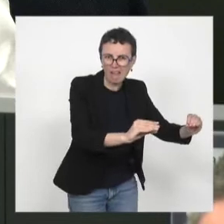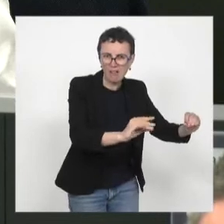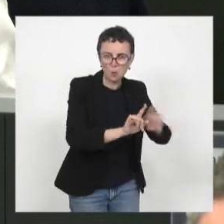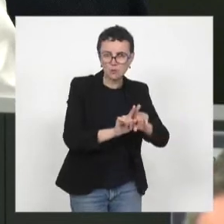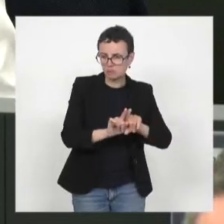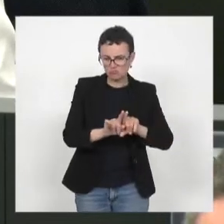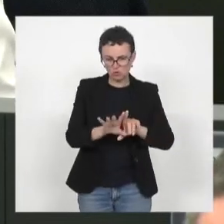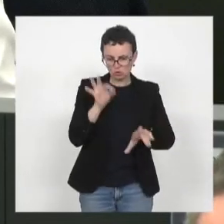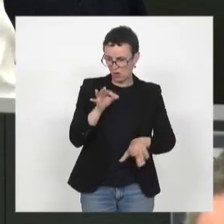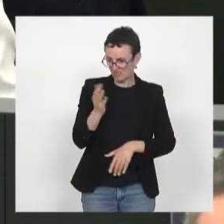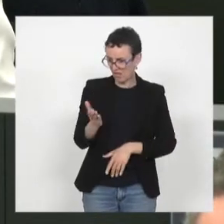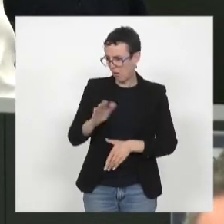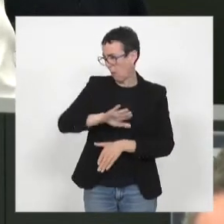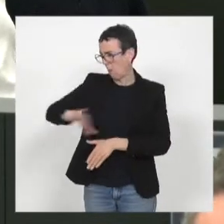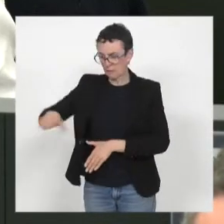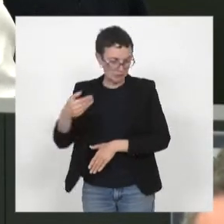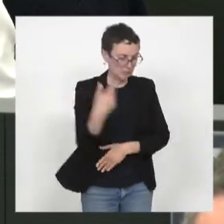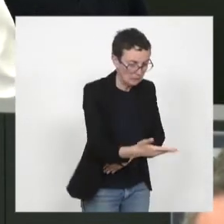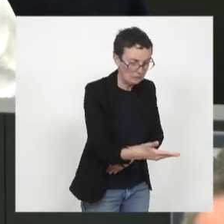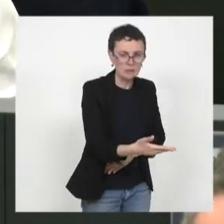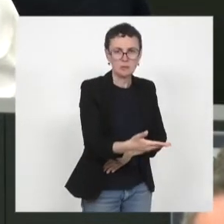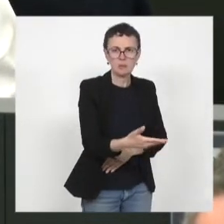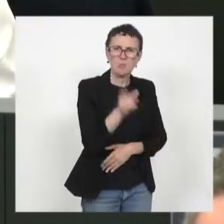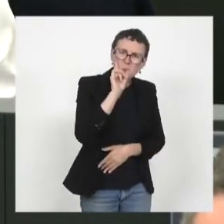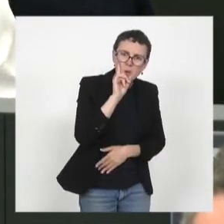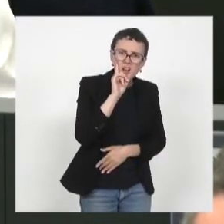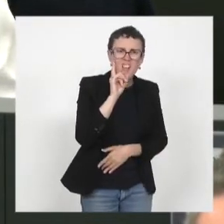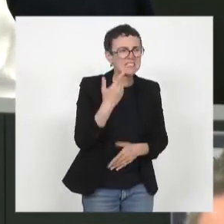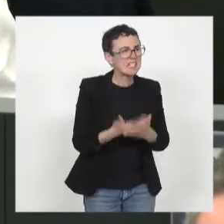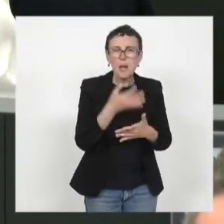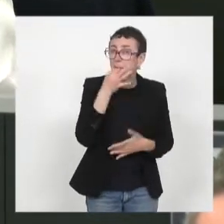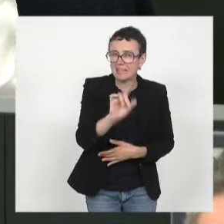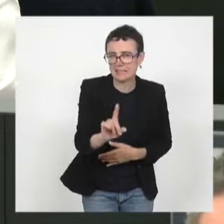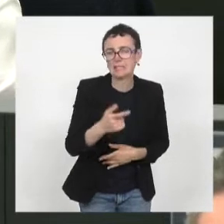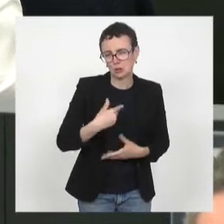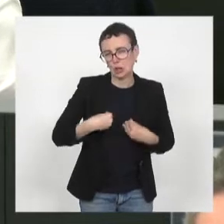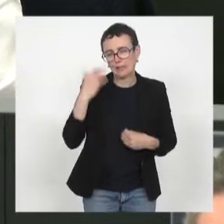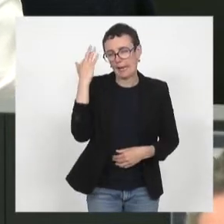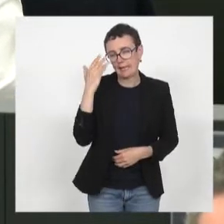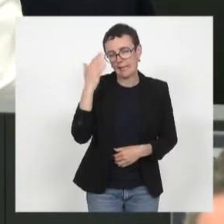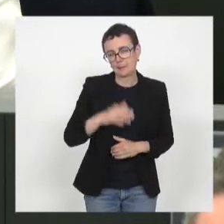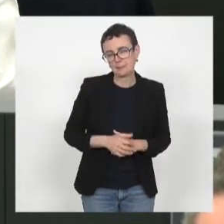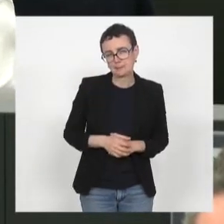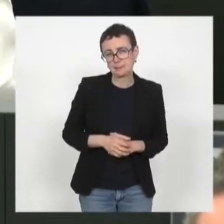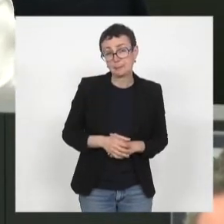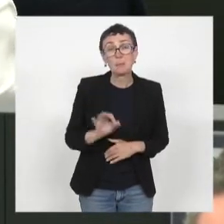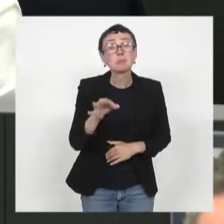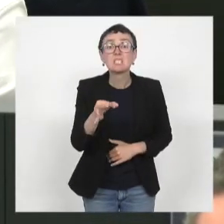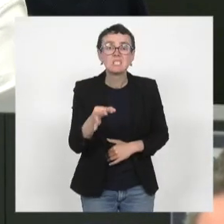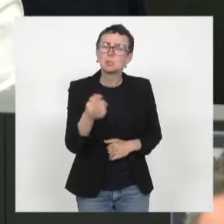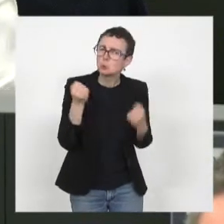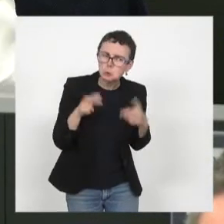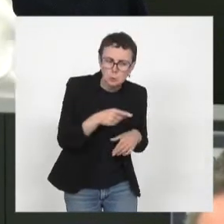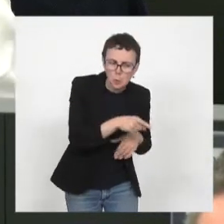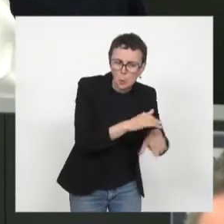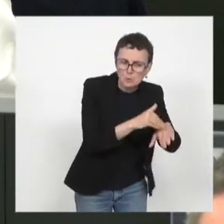dit, ce qui est tu, nous inquiète. D'abord et avant tout, quelle garantie que le service de conseil sera effectivement, et vous